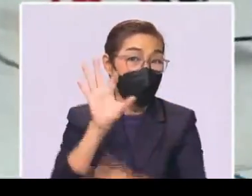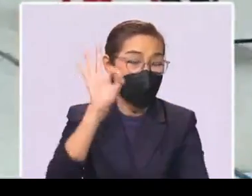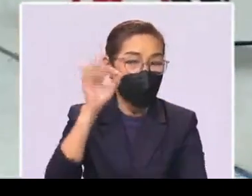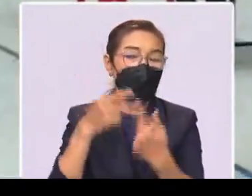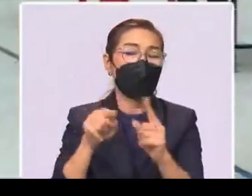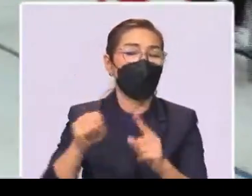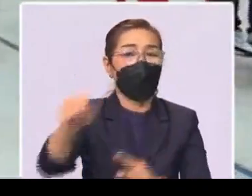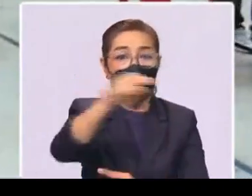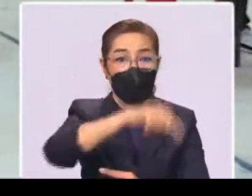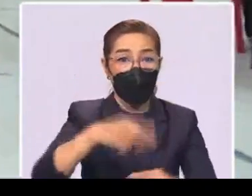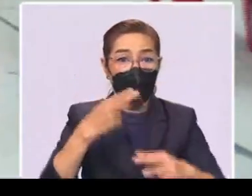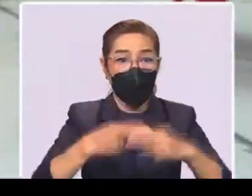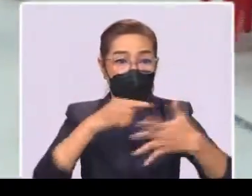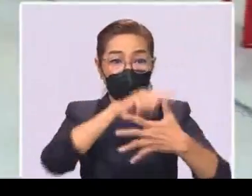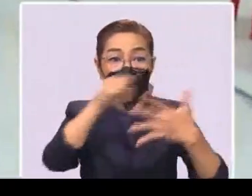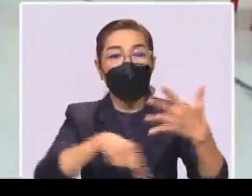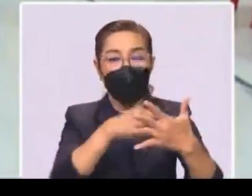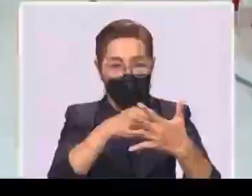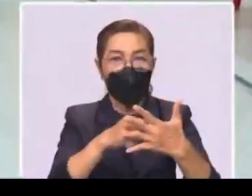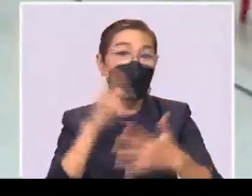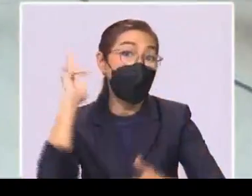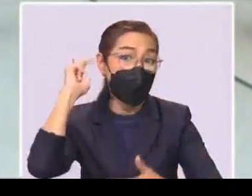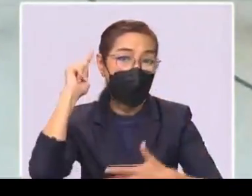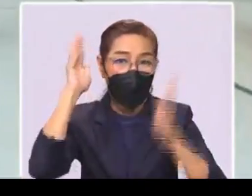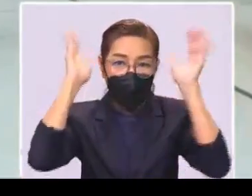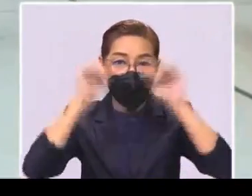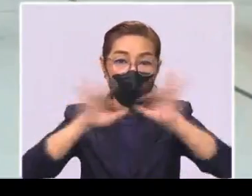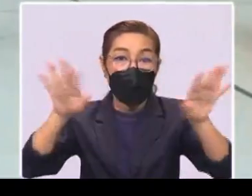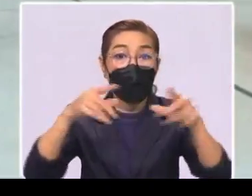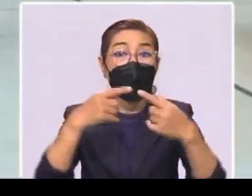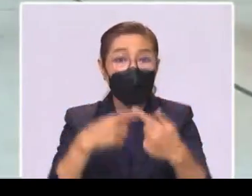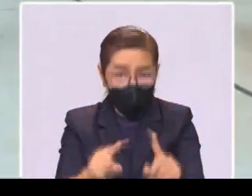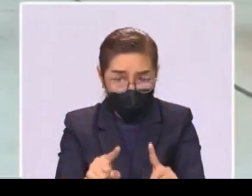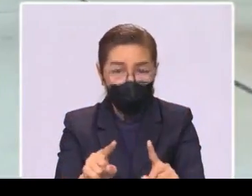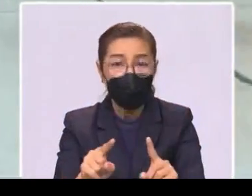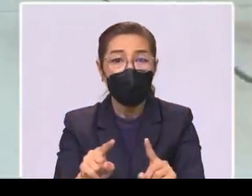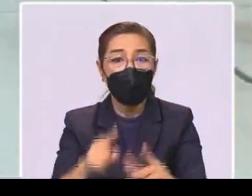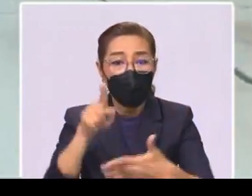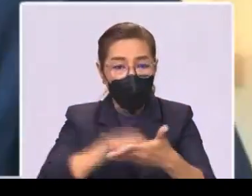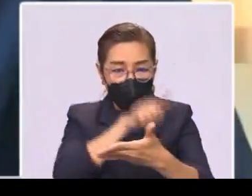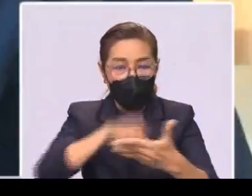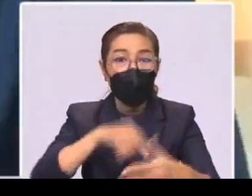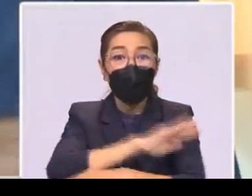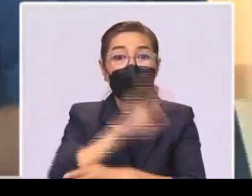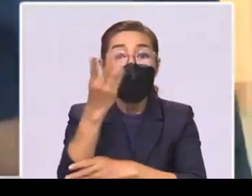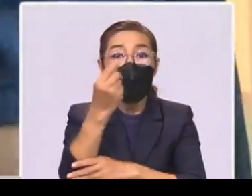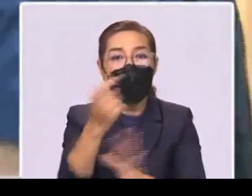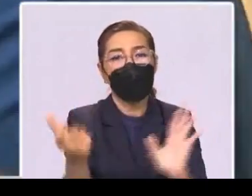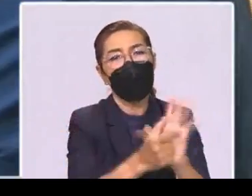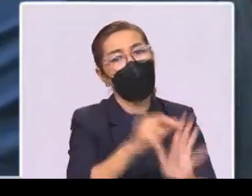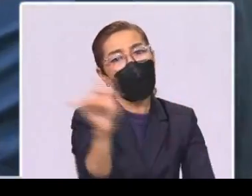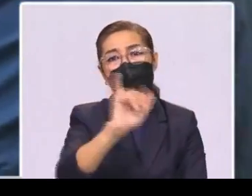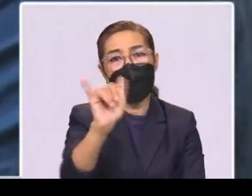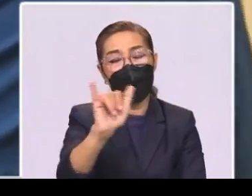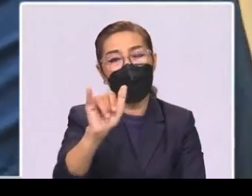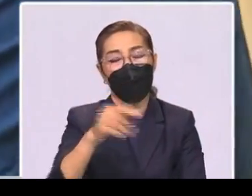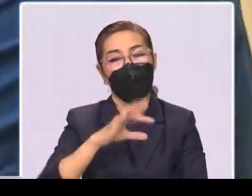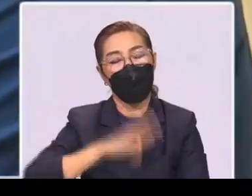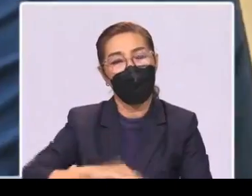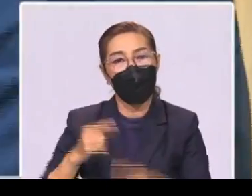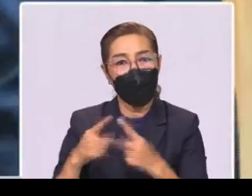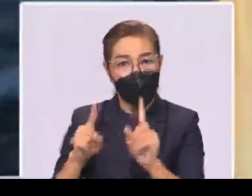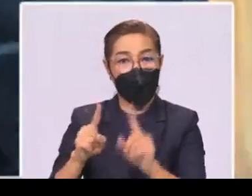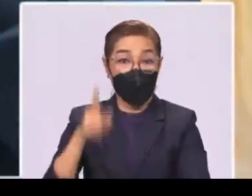ข่าวอยู่ในสื่อนะครับยังไม่มีวันเลือกตั้งเลยนะฮะเอ้อค่ะมันก็เป็นเรื่องแปลก